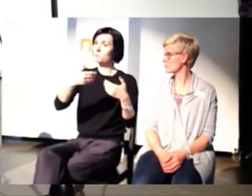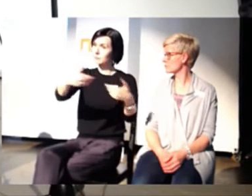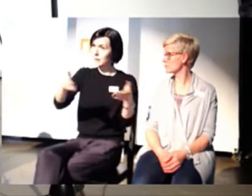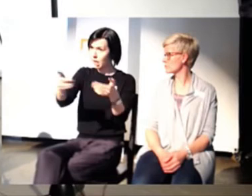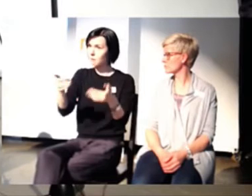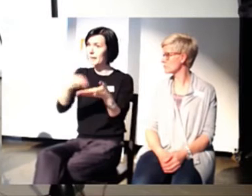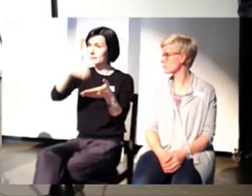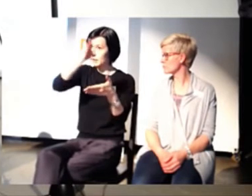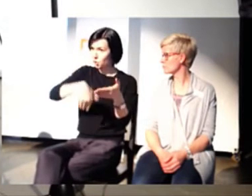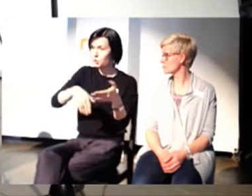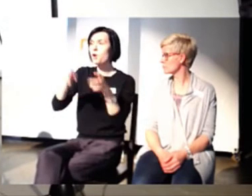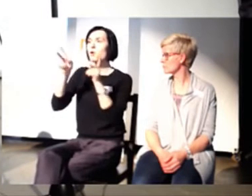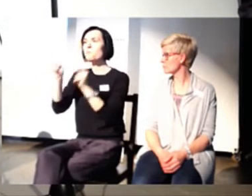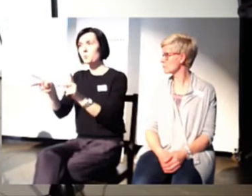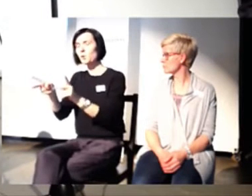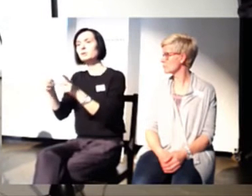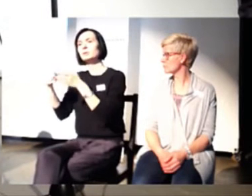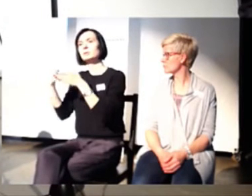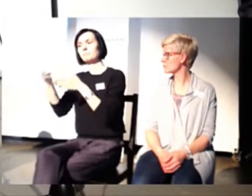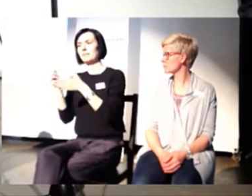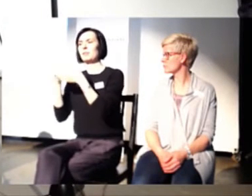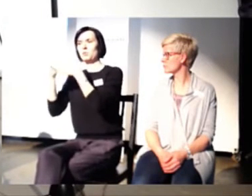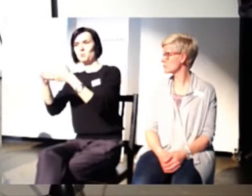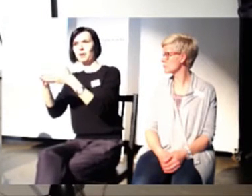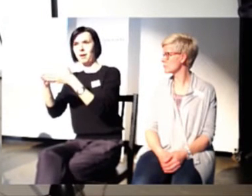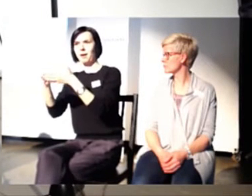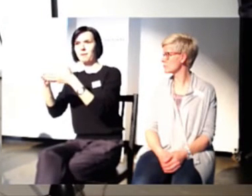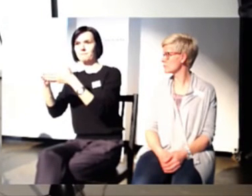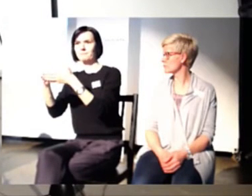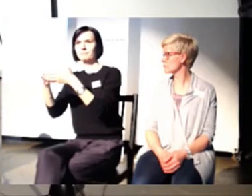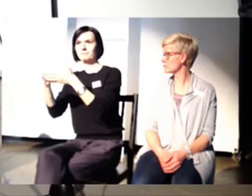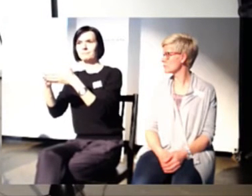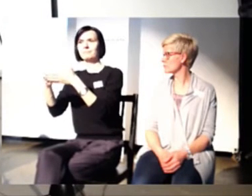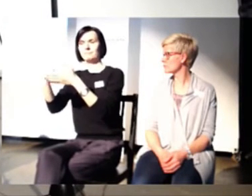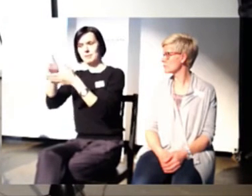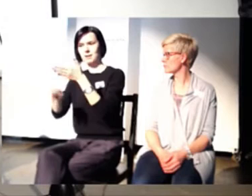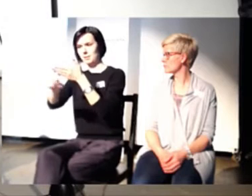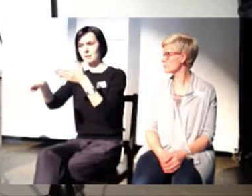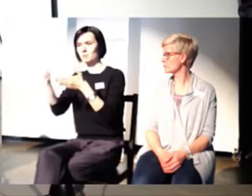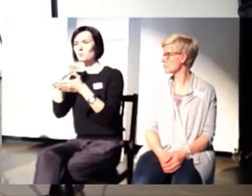tukea taiteelliseen työskentelyyn taiteilijoita, jotka on sitten töissä sillä